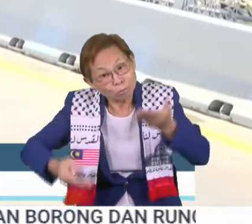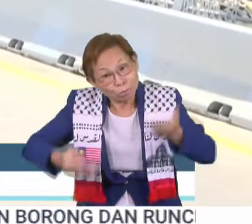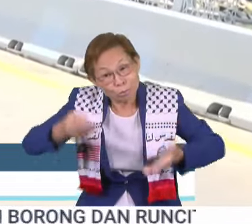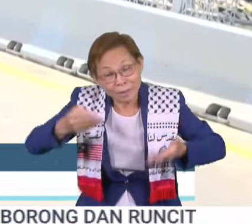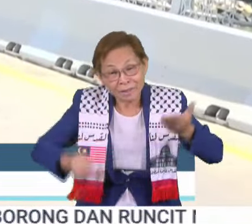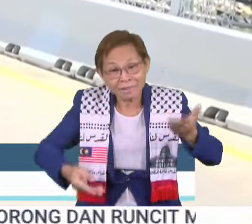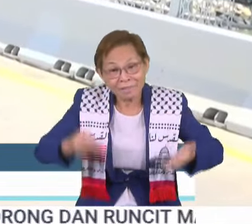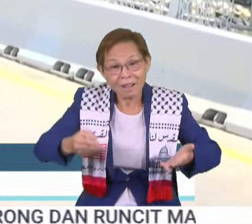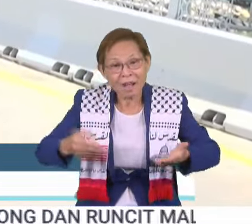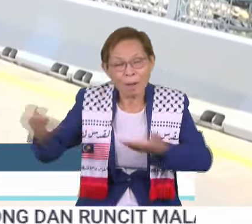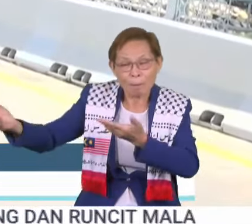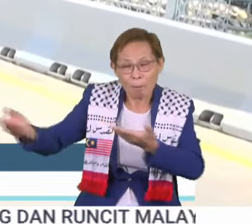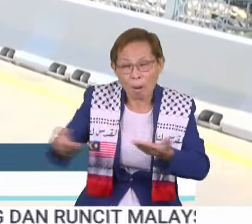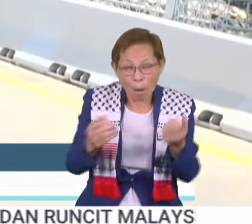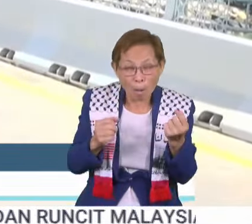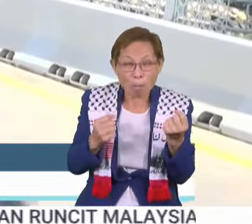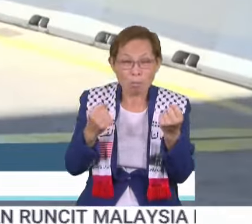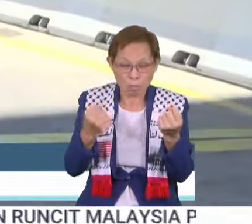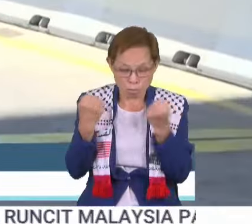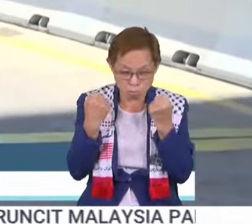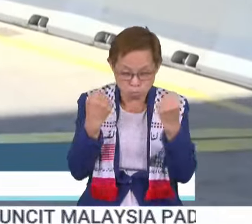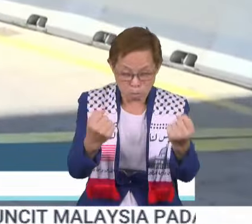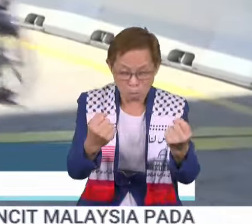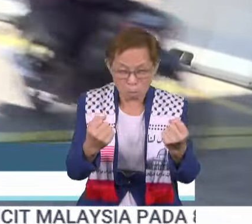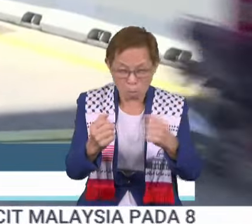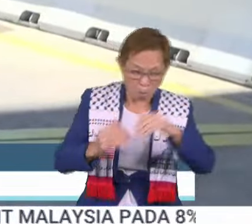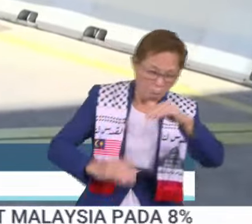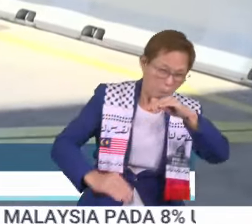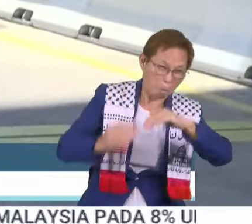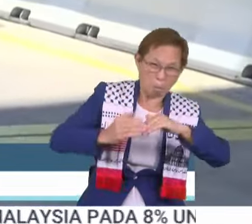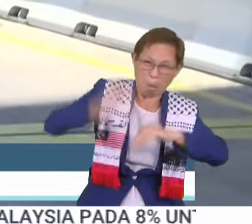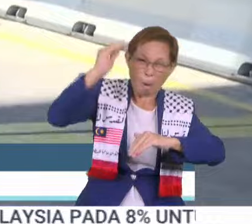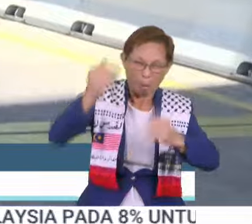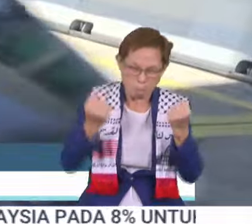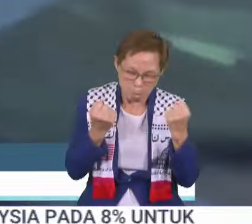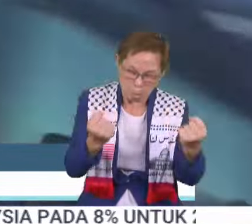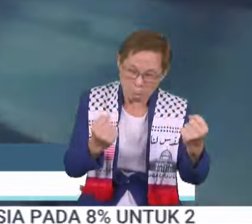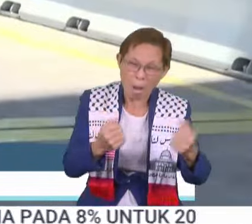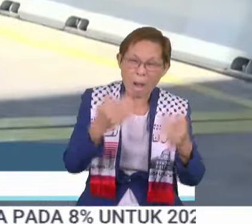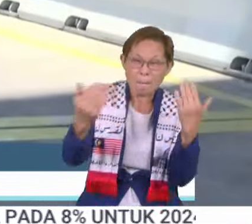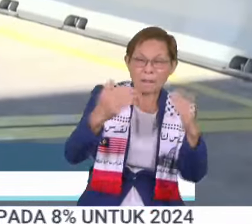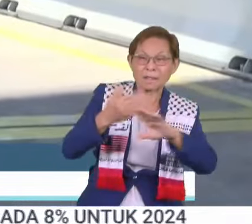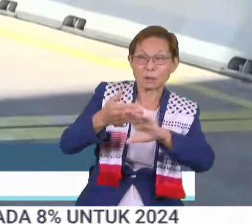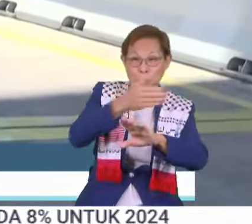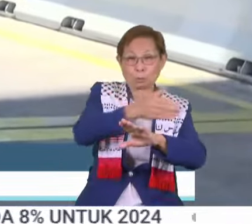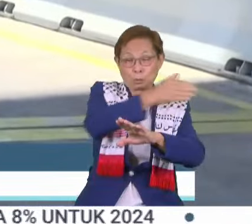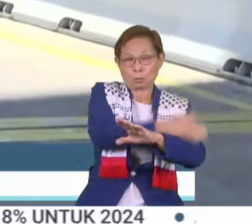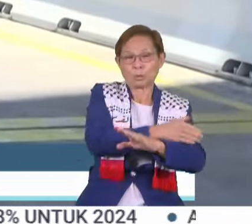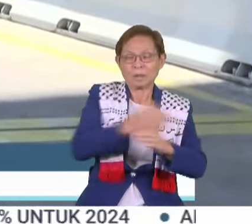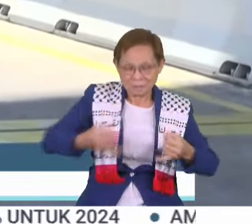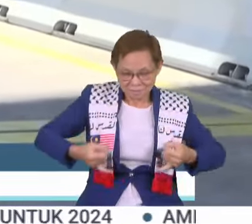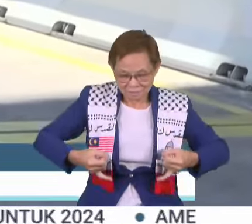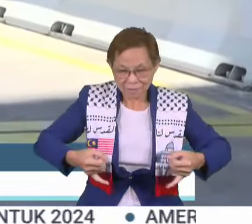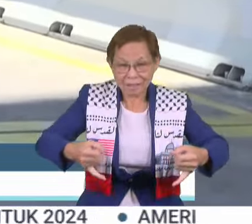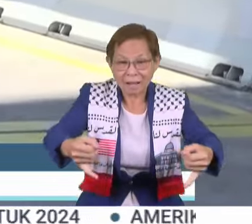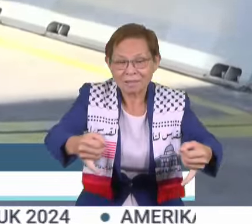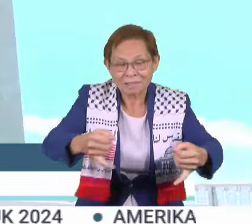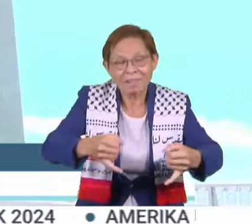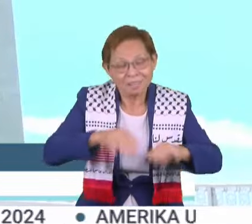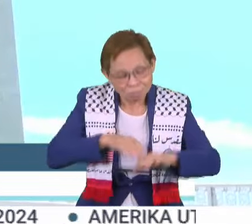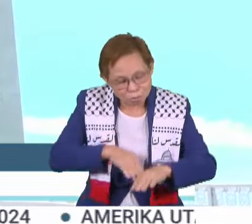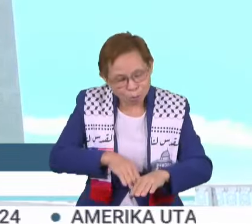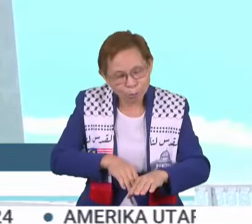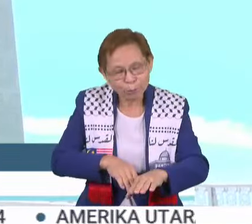boleh membawa dengan kelajuan yang lebih berbanding sebelum ini. Kerana jalan